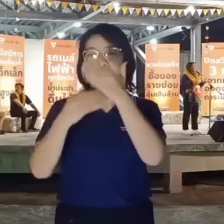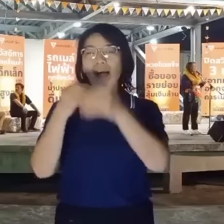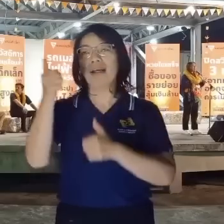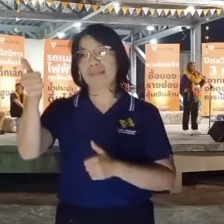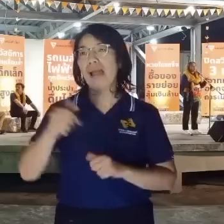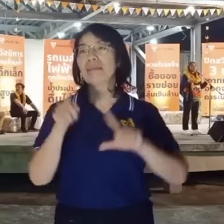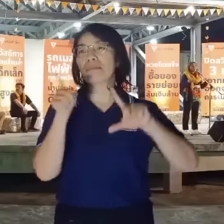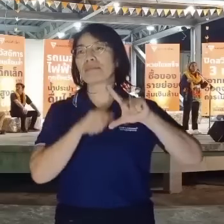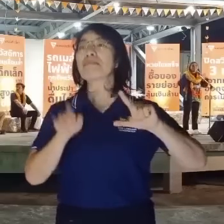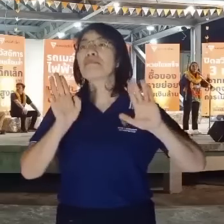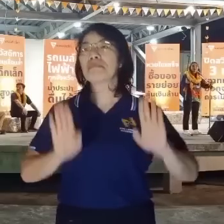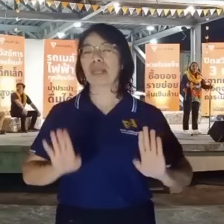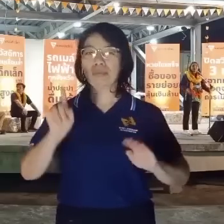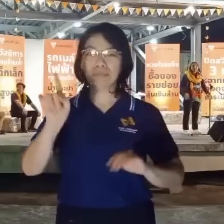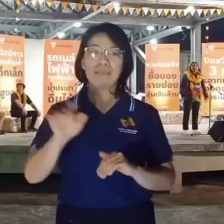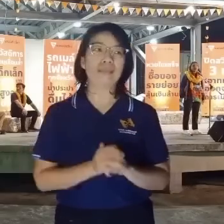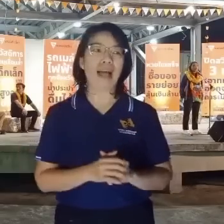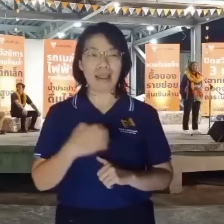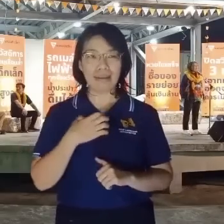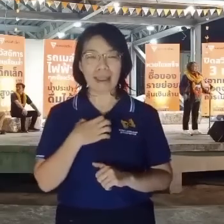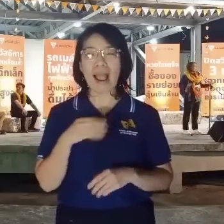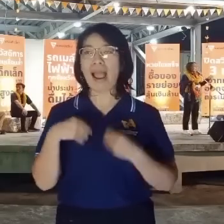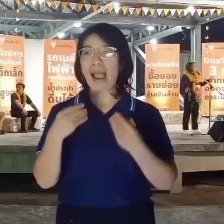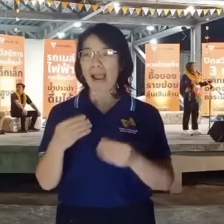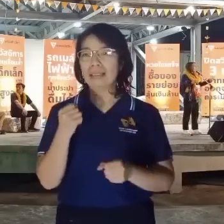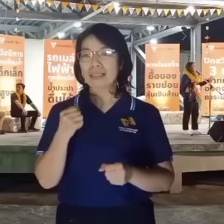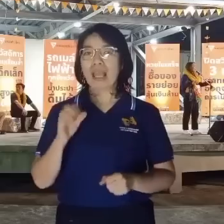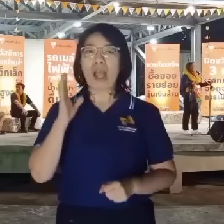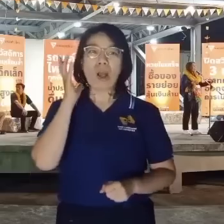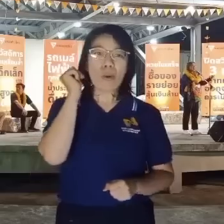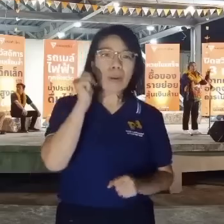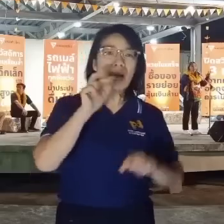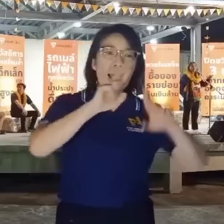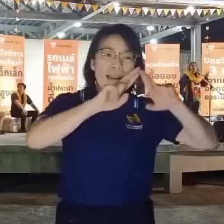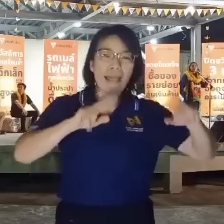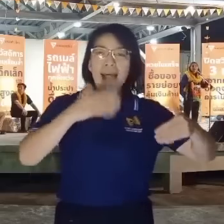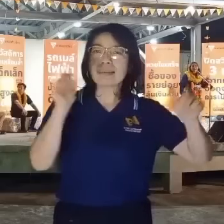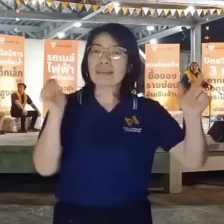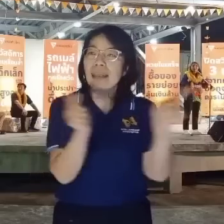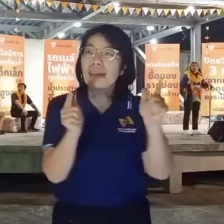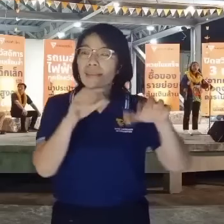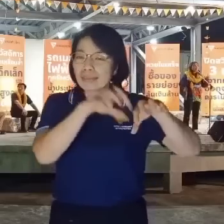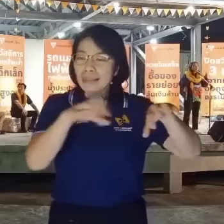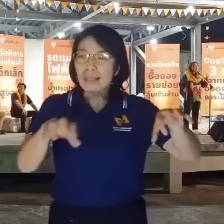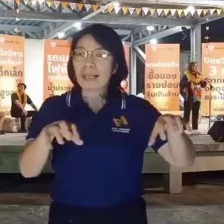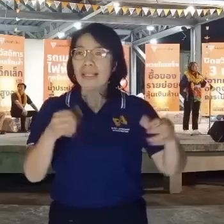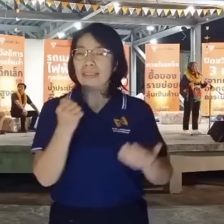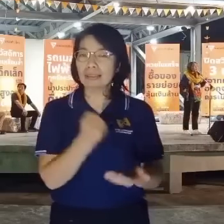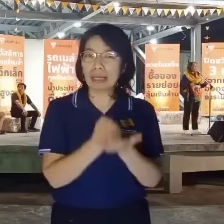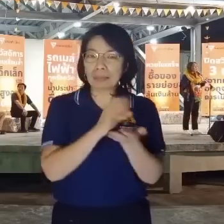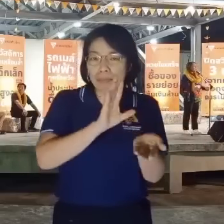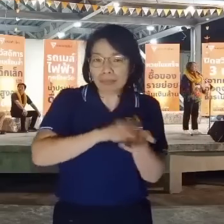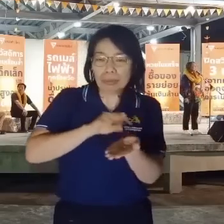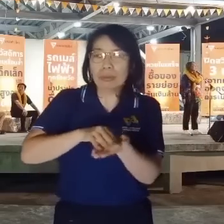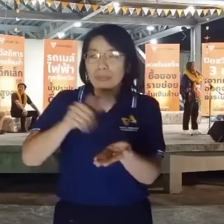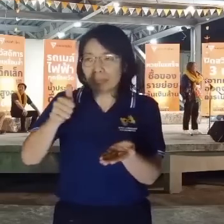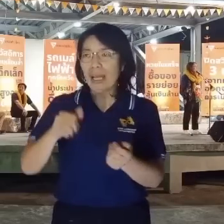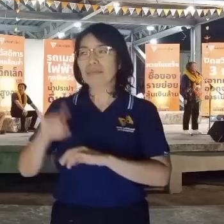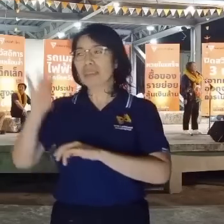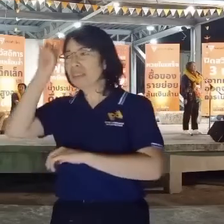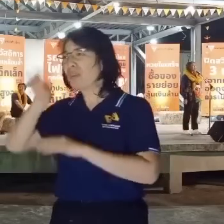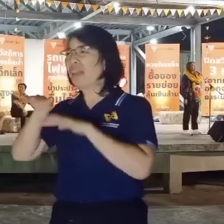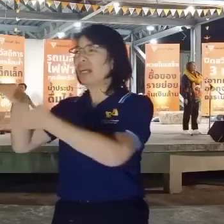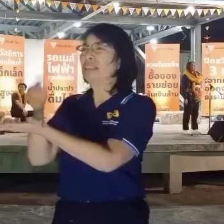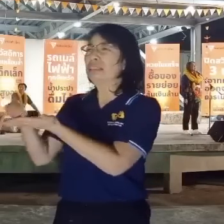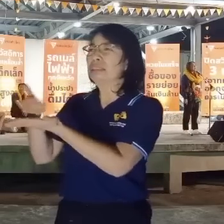พียงแต่ต้องการที่จะสร้างแต้มต่อให้พ่อค้าแม่ค้าแต่ต้องสร้างแต้มต่อเพื่อให้สู้กับทุนใหญ่ไป